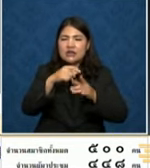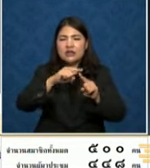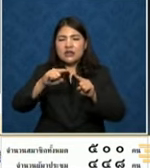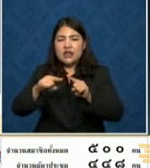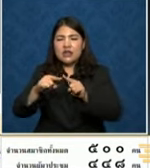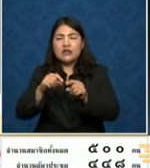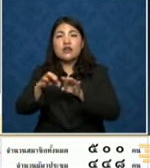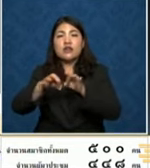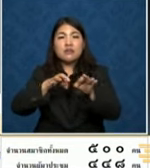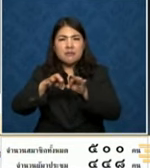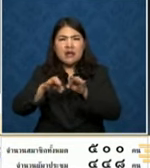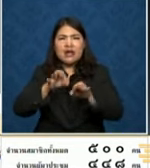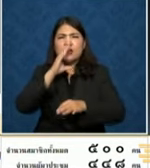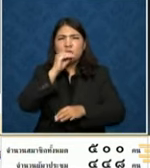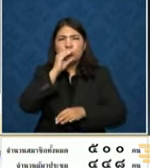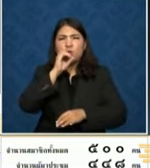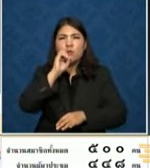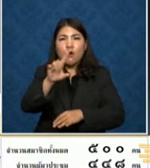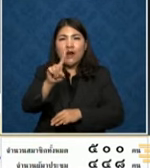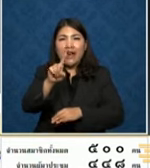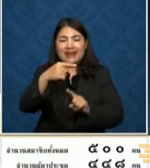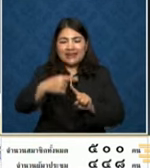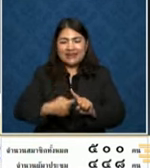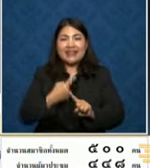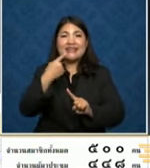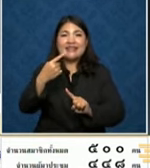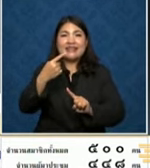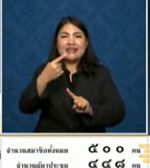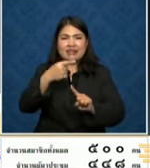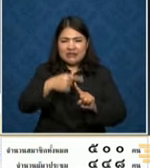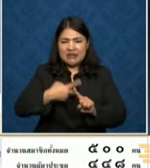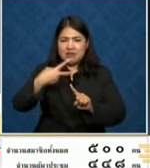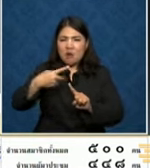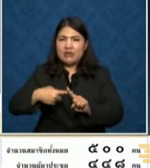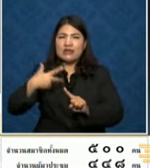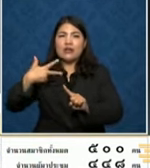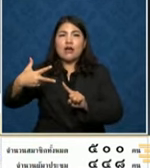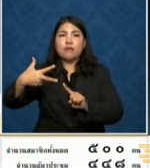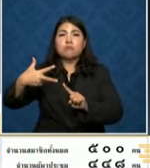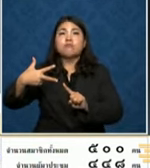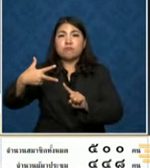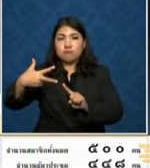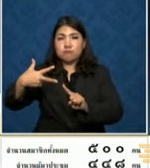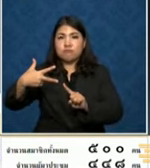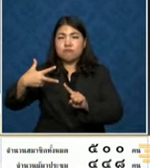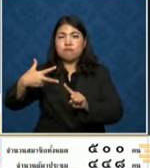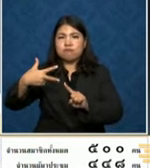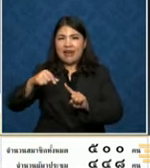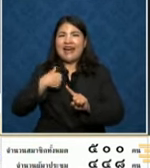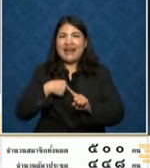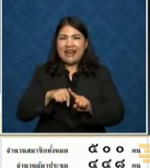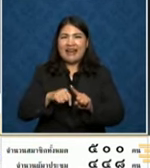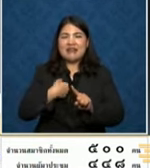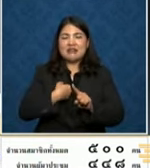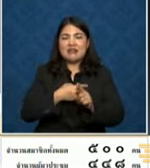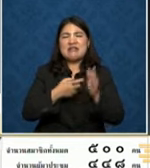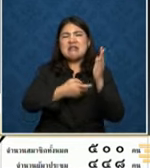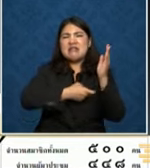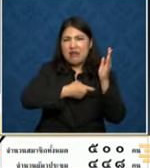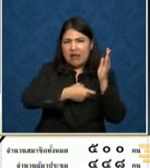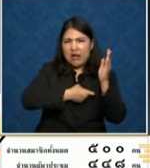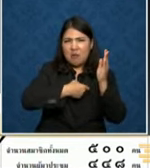าเดือนมกราคมกุมภามีนาแน่นอนครับยางพารารา